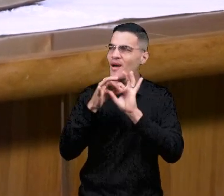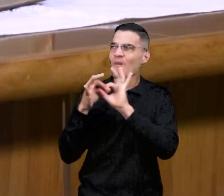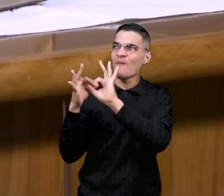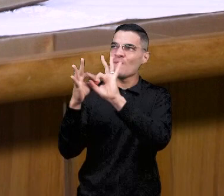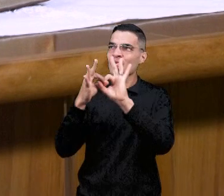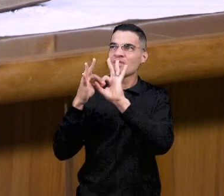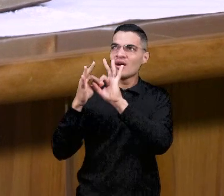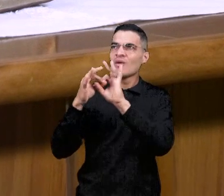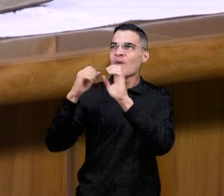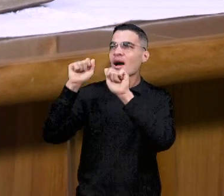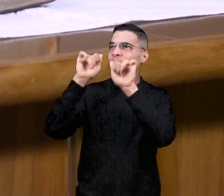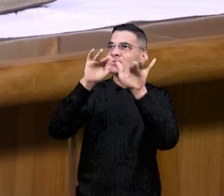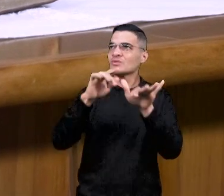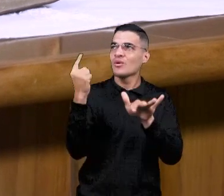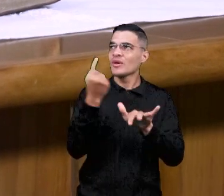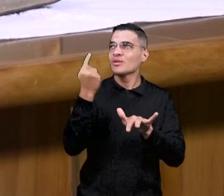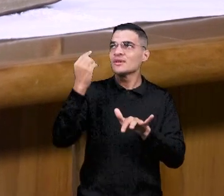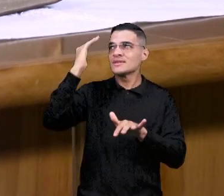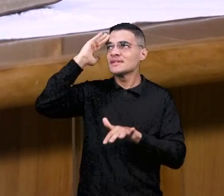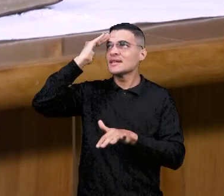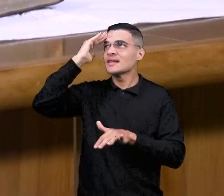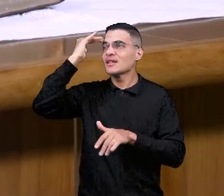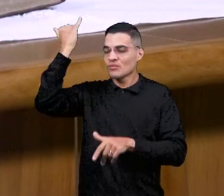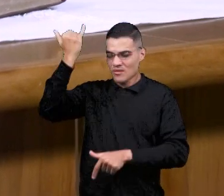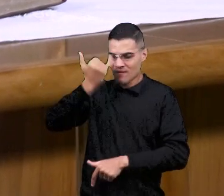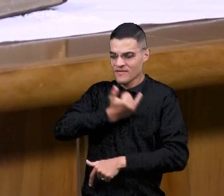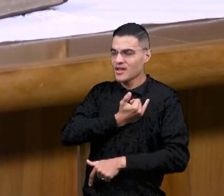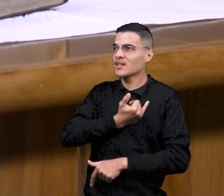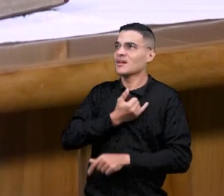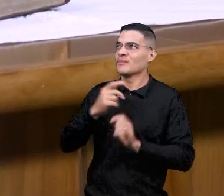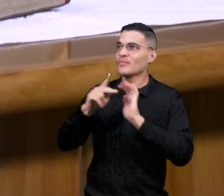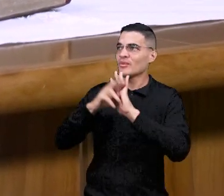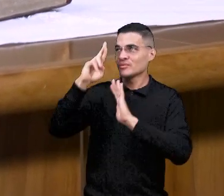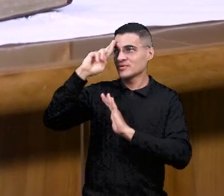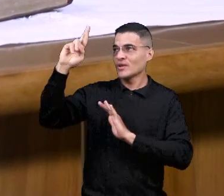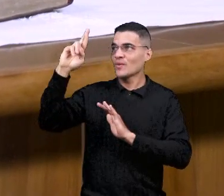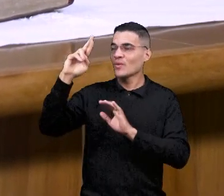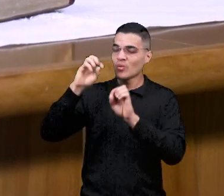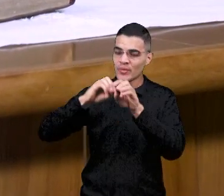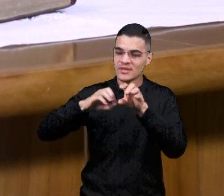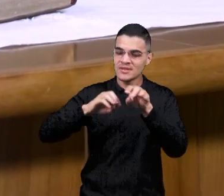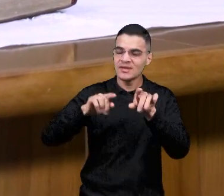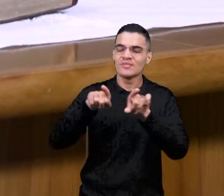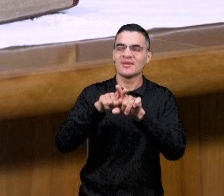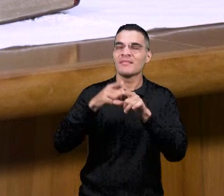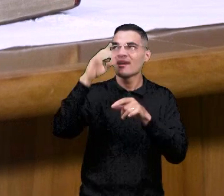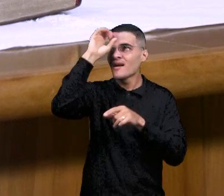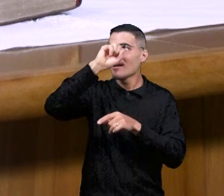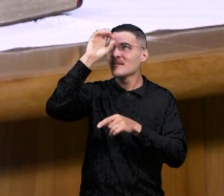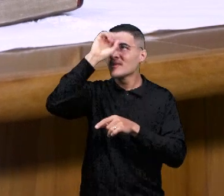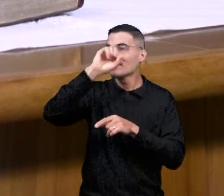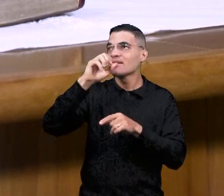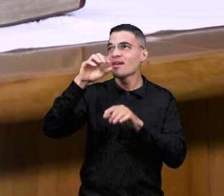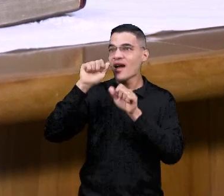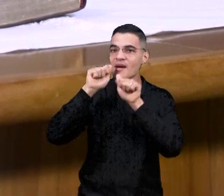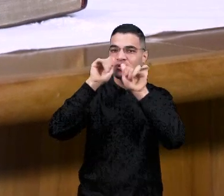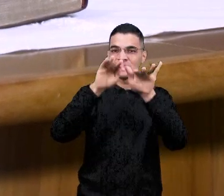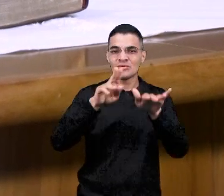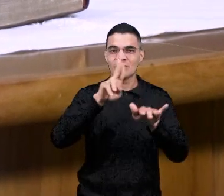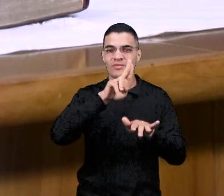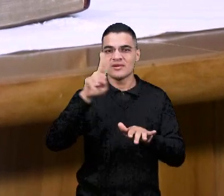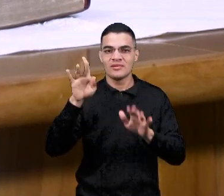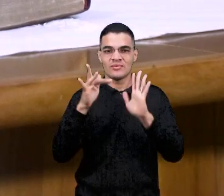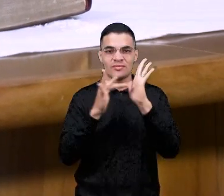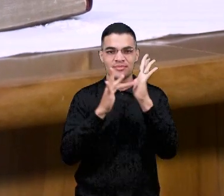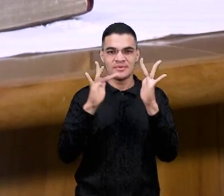fais-nous entendre ta voix et avoir ton enseignement pour nous ce matin. Ainsi nous demandons, bénis-nous, nous prions au nom du